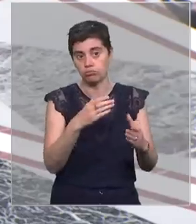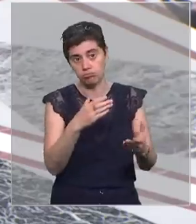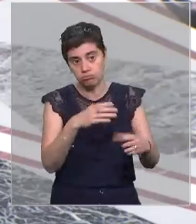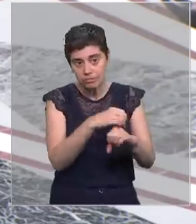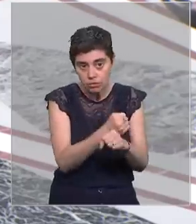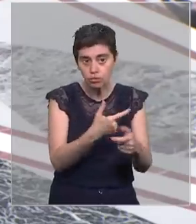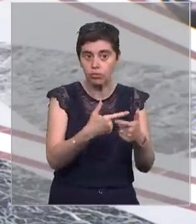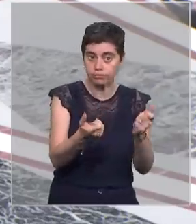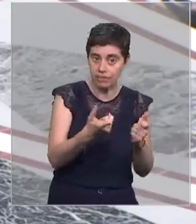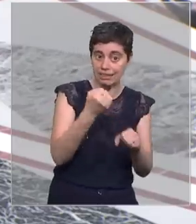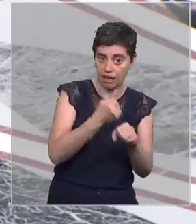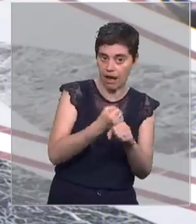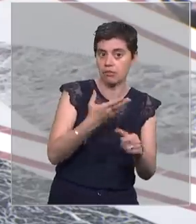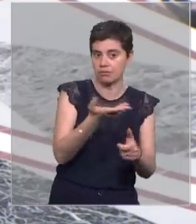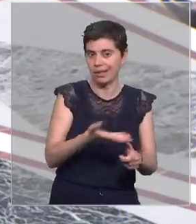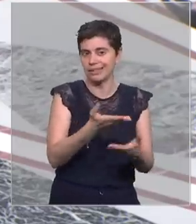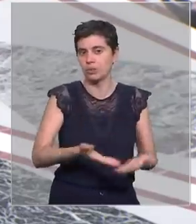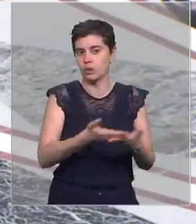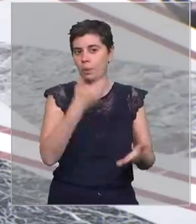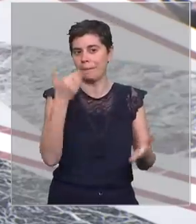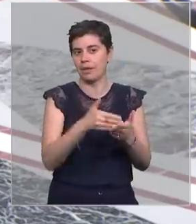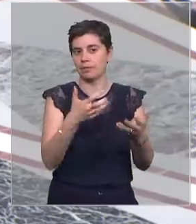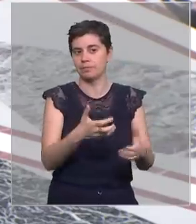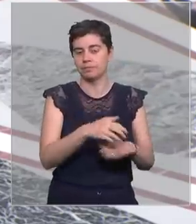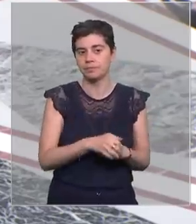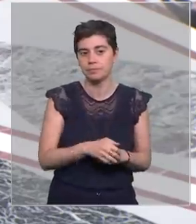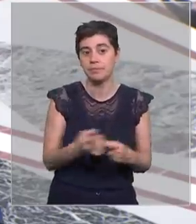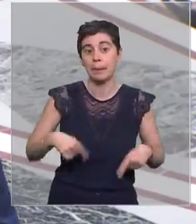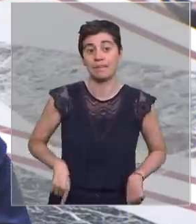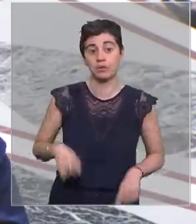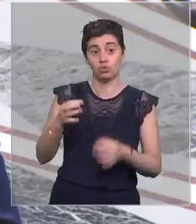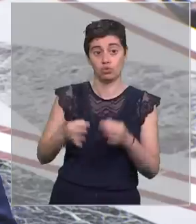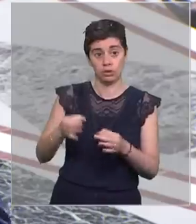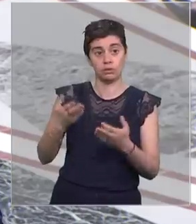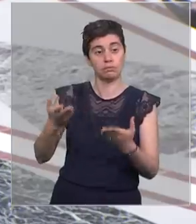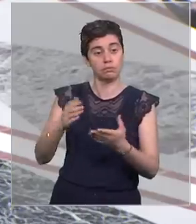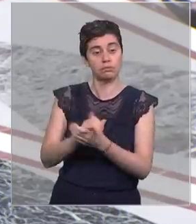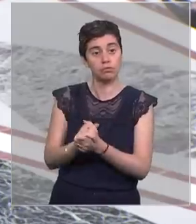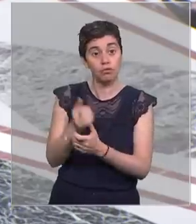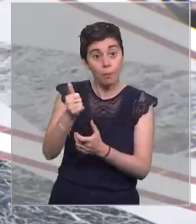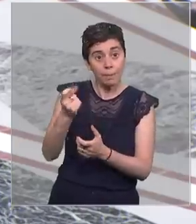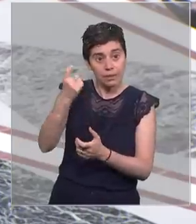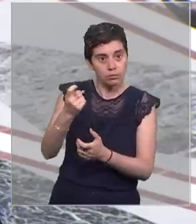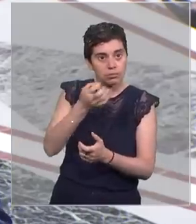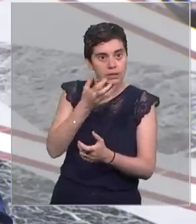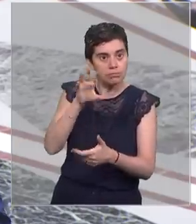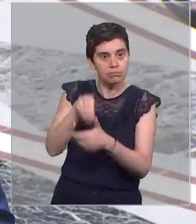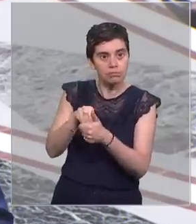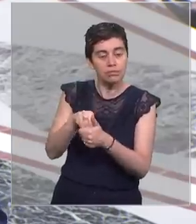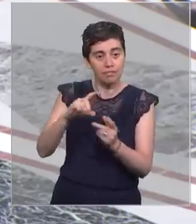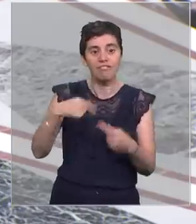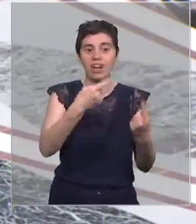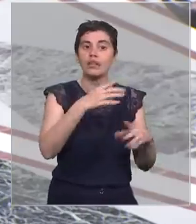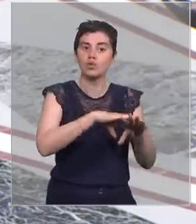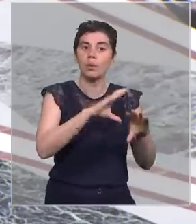les personnels. Ensuite, monsieur le député, j'ajoute que le ministre de la Justice, et vous l'avez dit dans votre question, merci, s'est très récemment rendu en Martinique